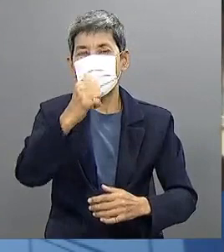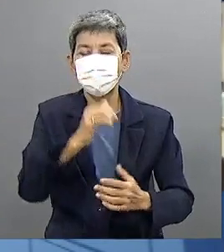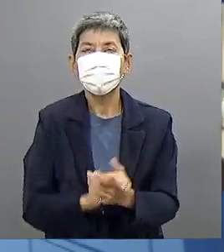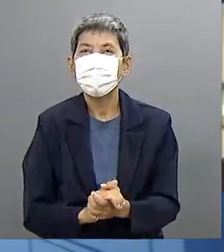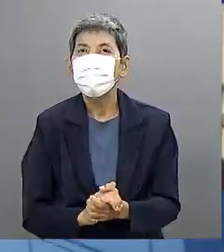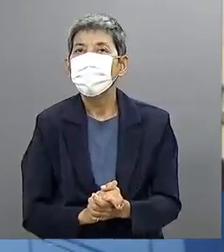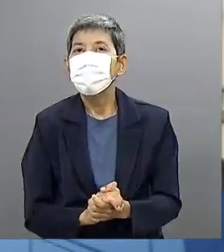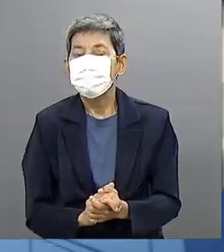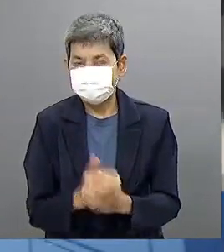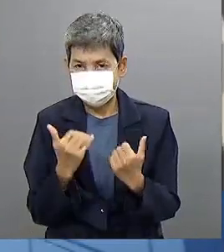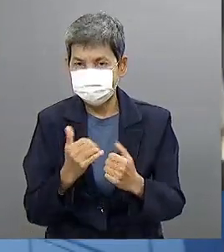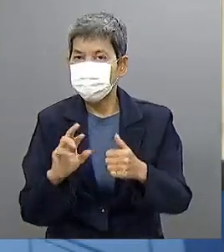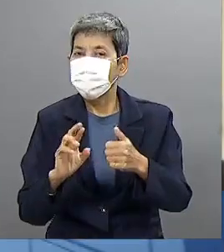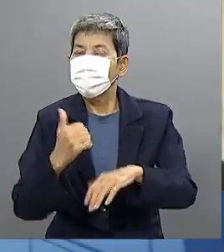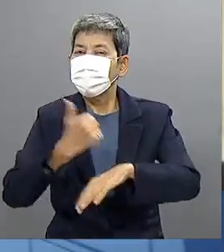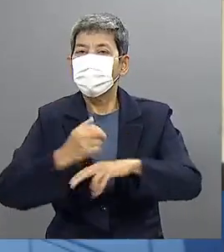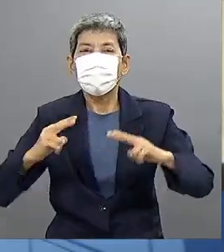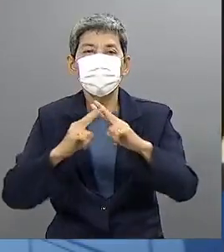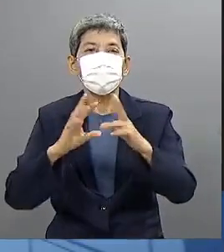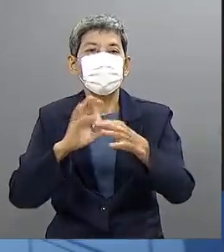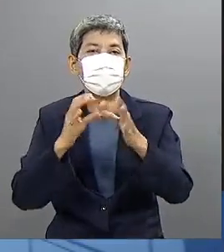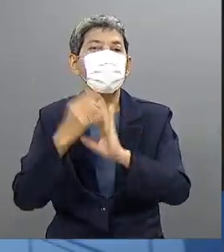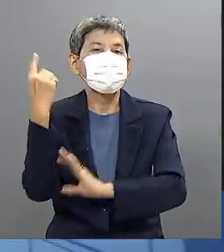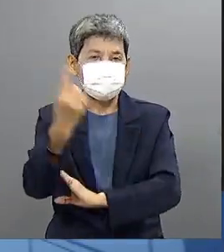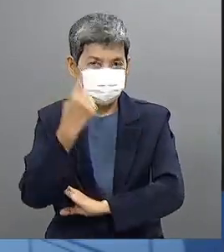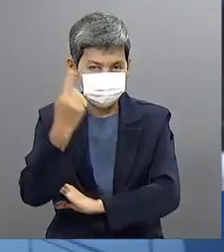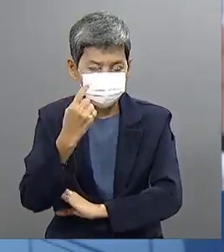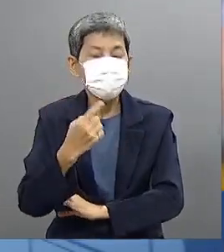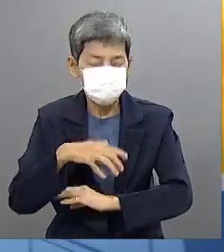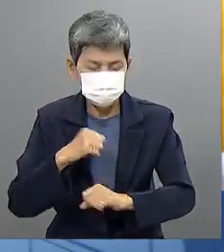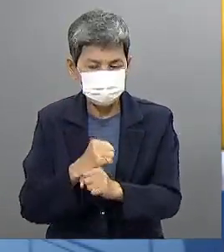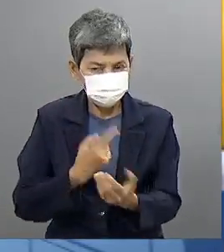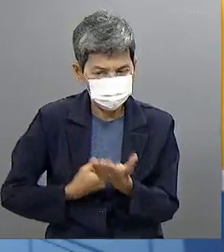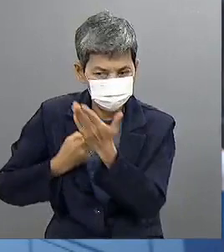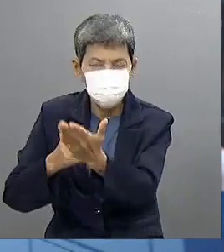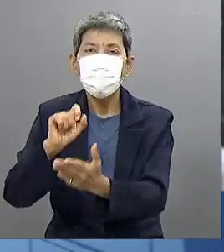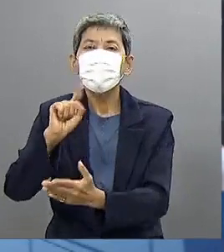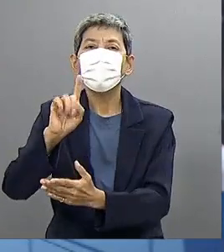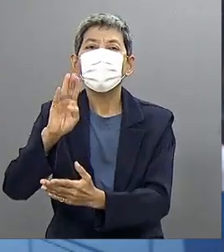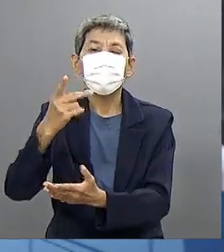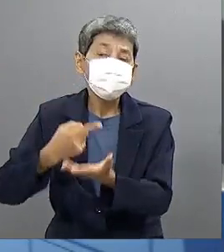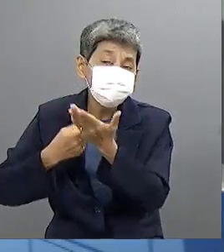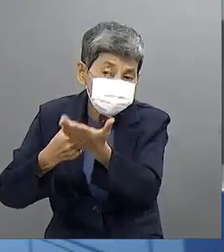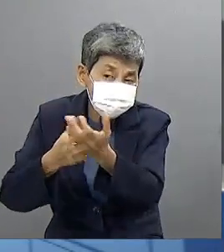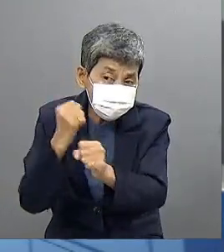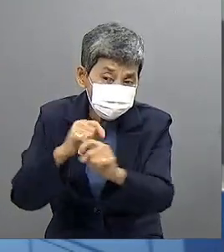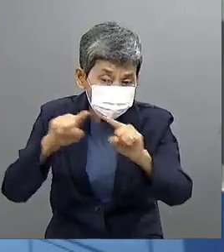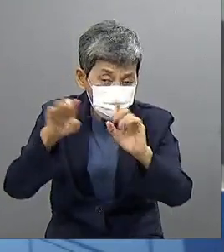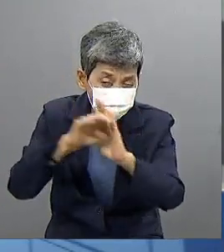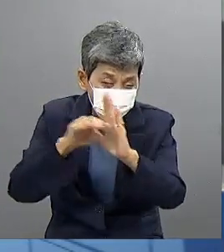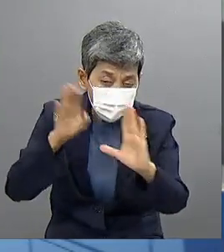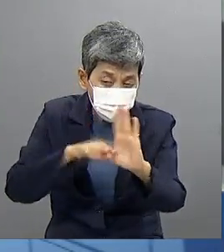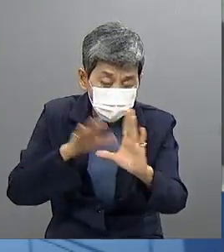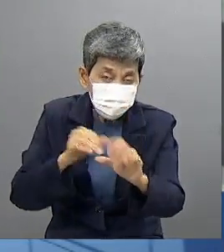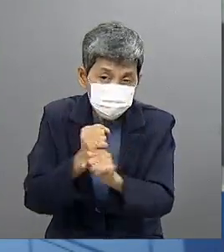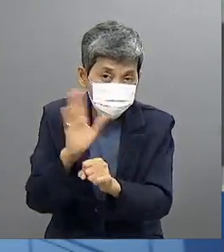รัฐมนตรีว่าการกระทรวงการท่องเที่ยวและกีฬาค่ะเตรียมที่จะเสนอสบคในการยกเลิก Thailand Pass ช่วงเดือนพฤษภาคมนี้ให้มี